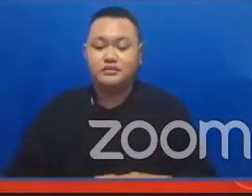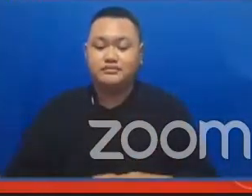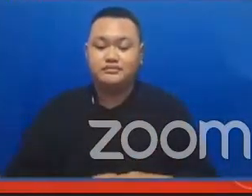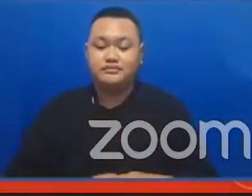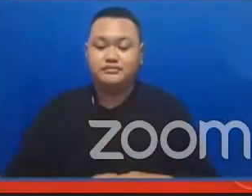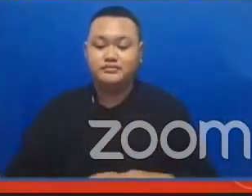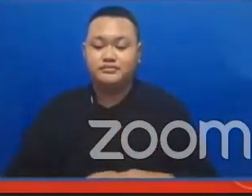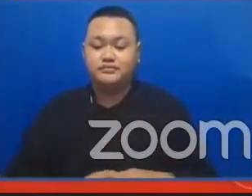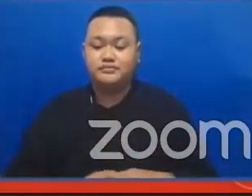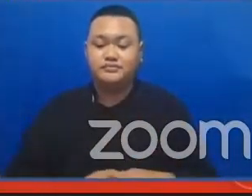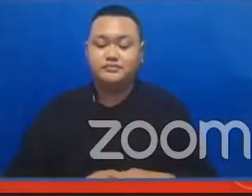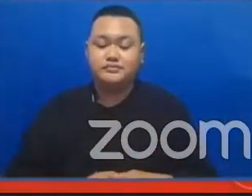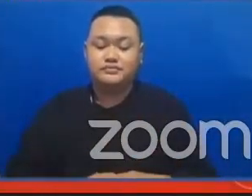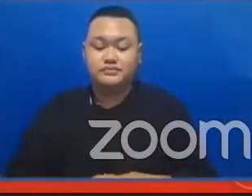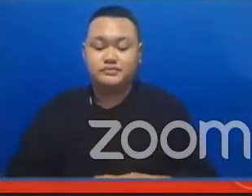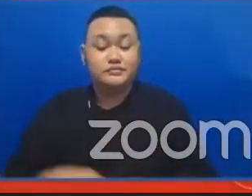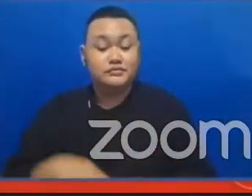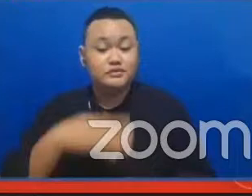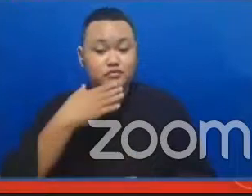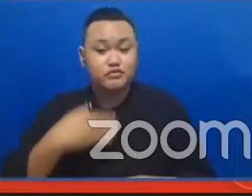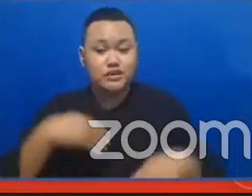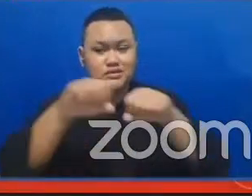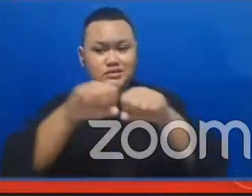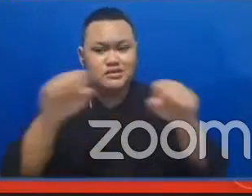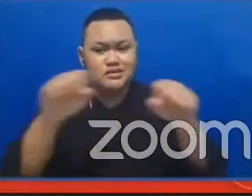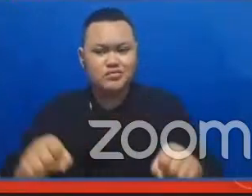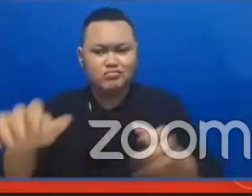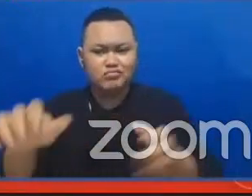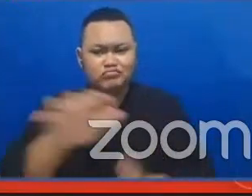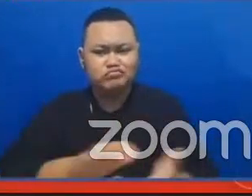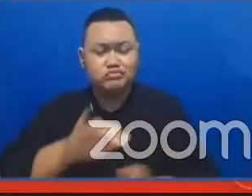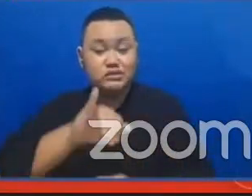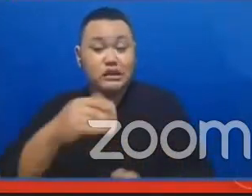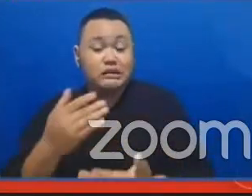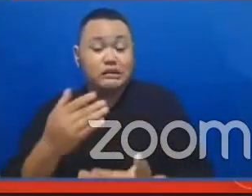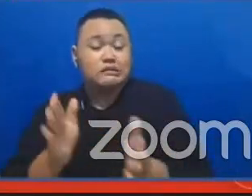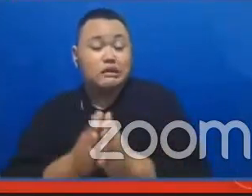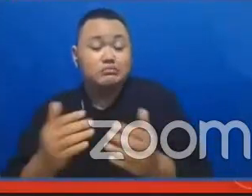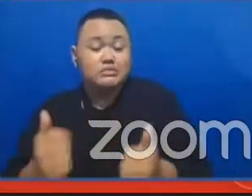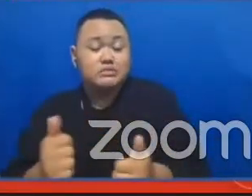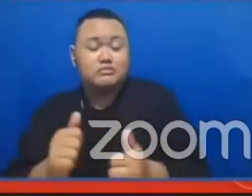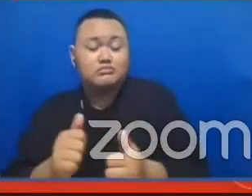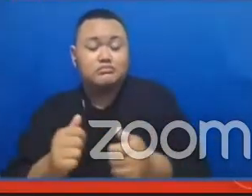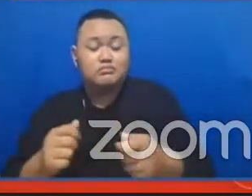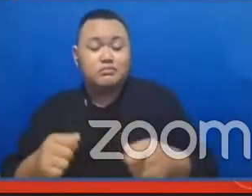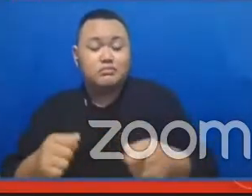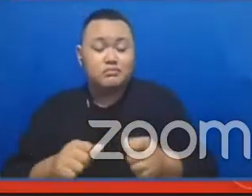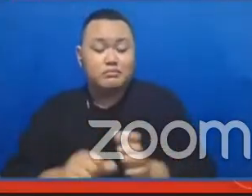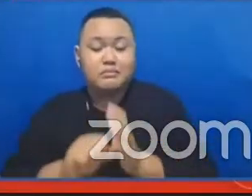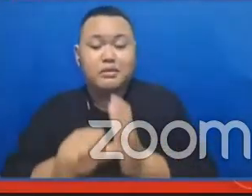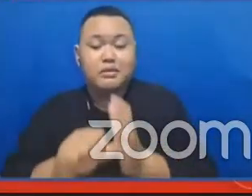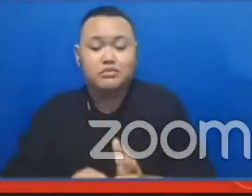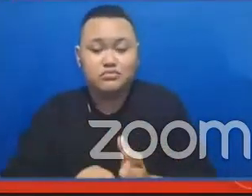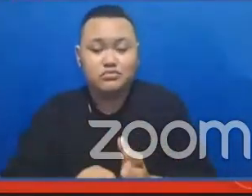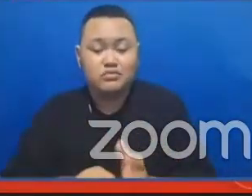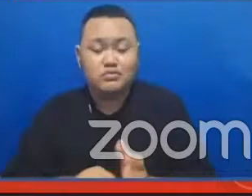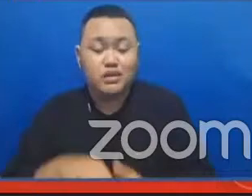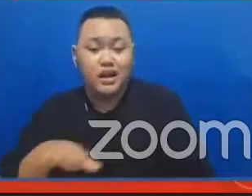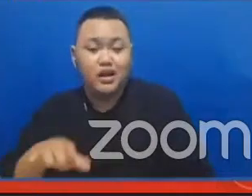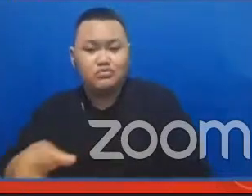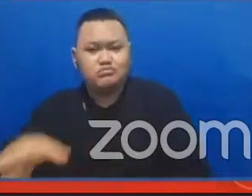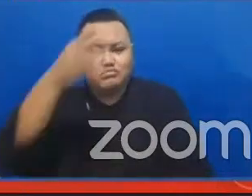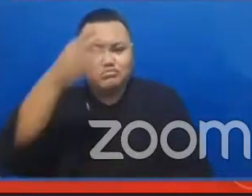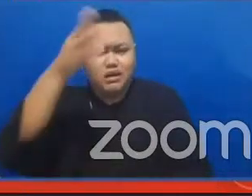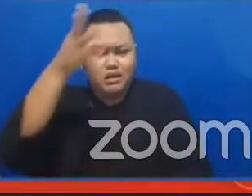perilaku sistem kompleks dan dapat membantu peserta didik untuk memahami dunia